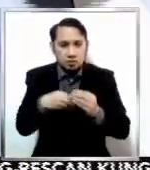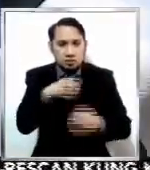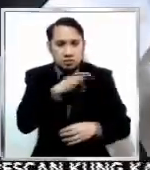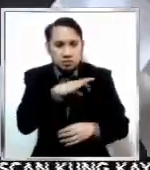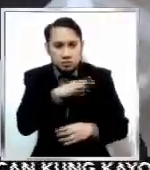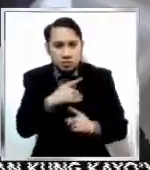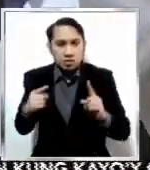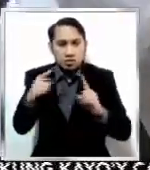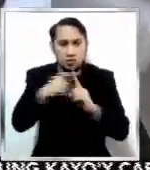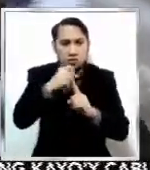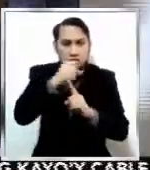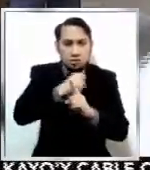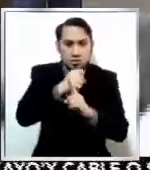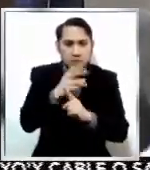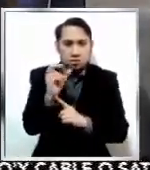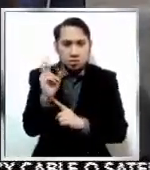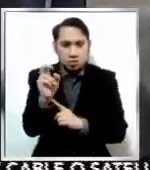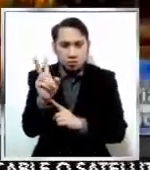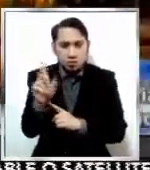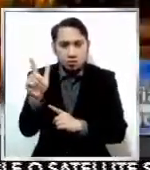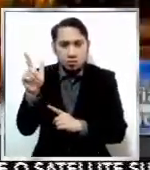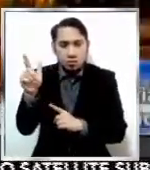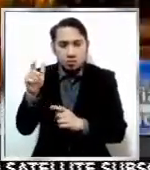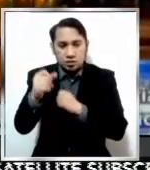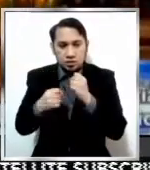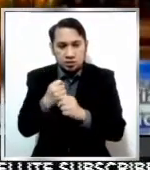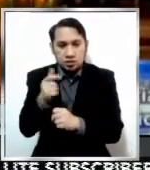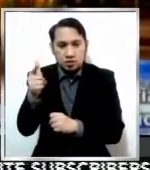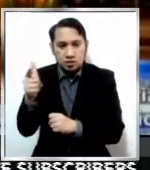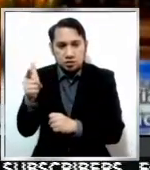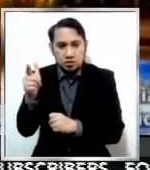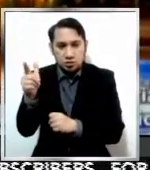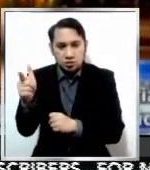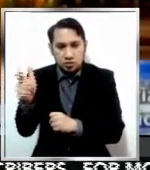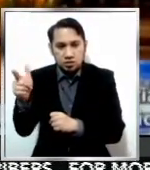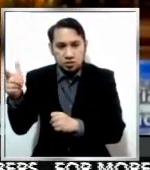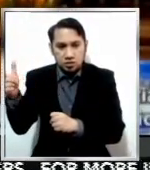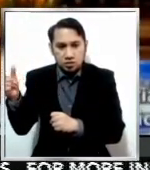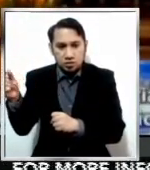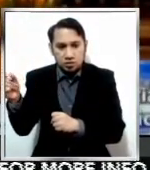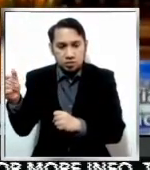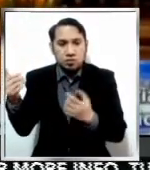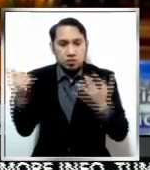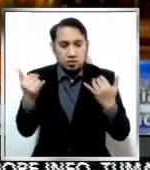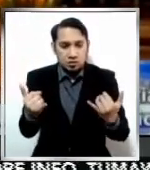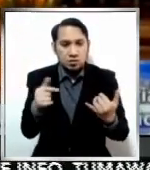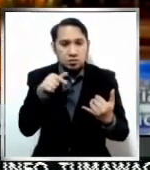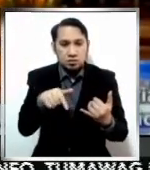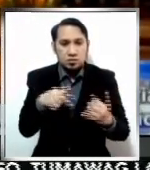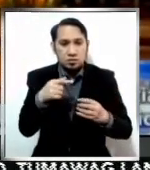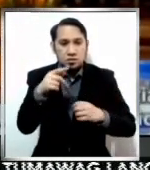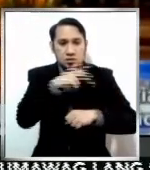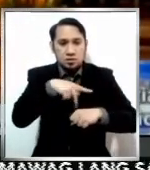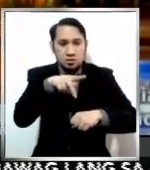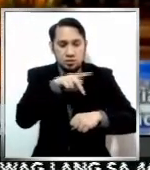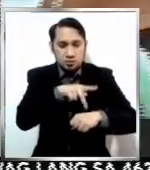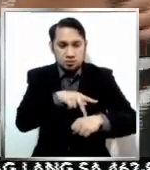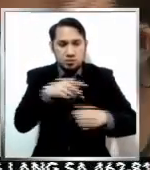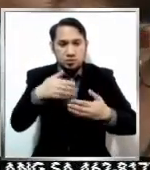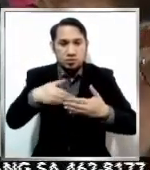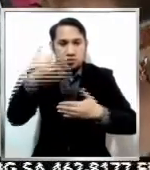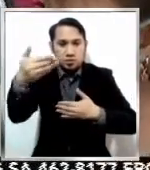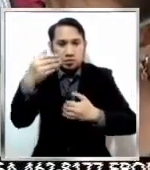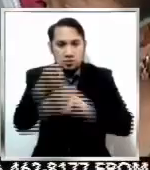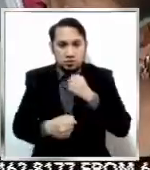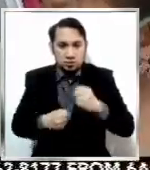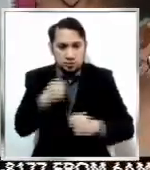12, 2021. Batay sa proklamasyon ni Pangulong Duterte na sinailalim ang bansa sa state of calamity hanggang sa susunod na taon.